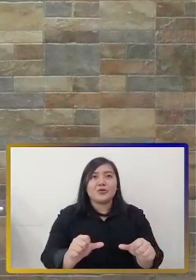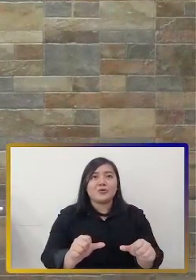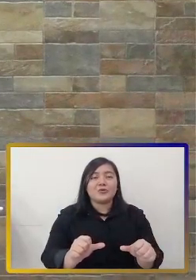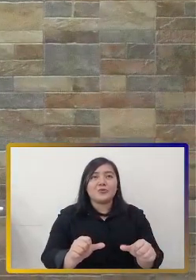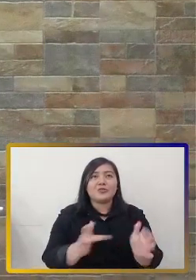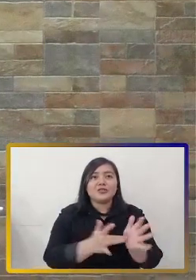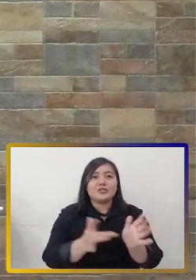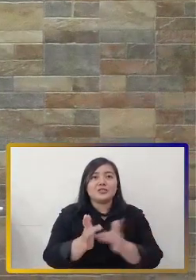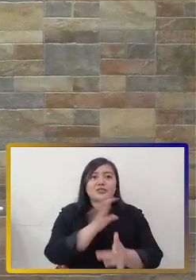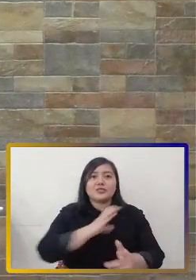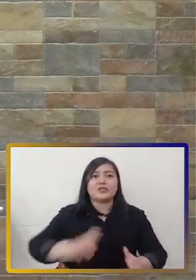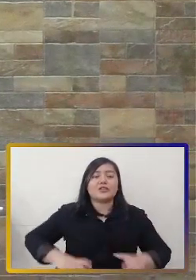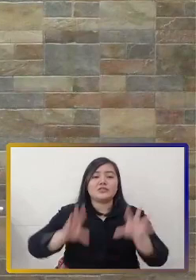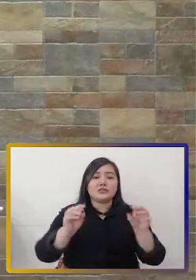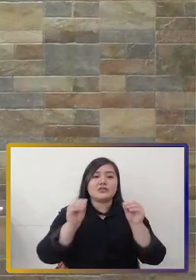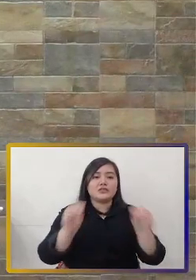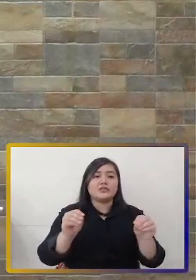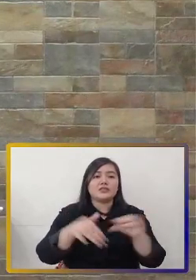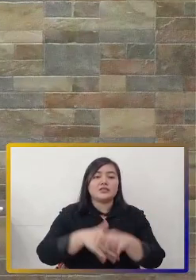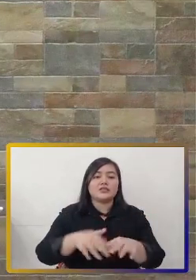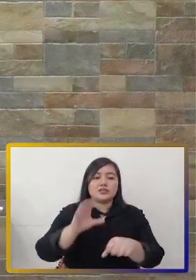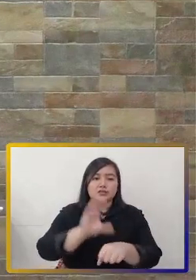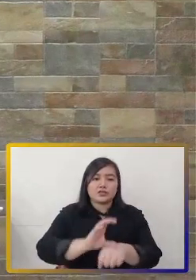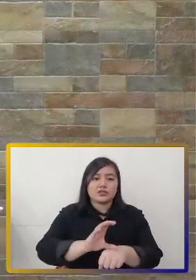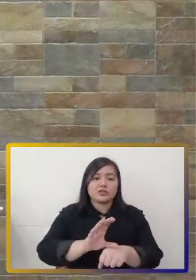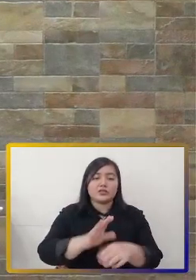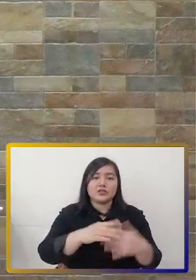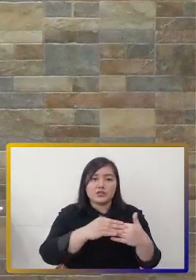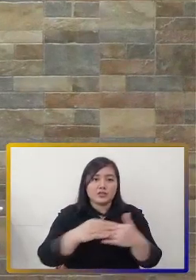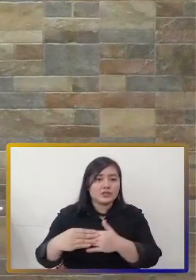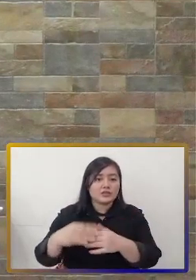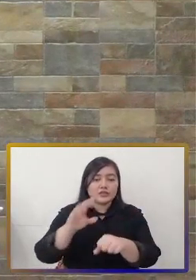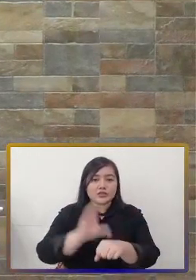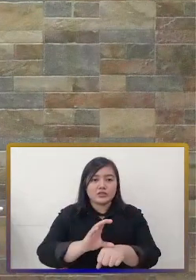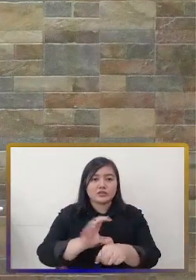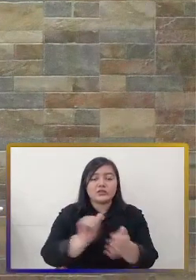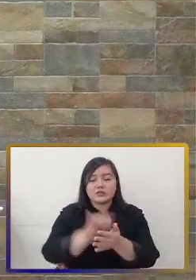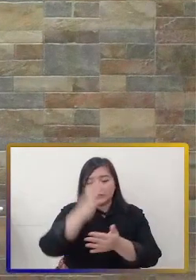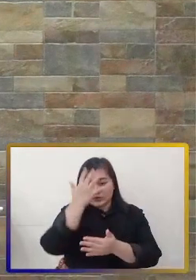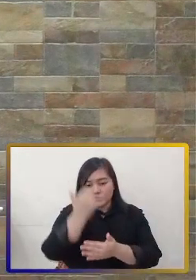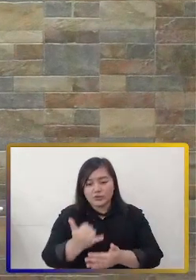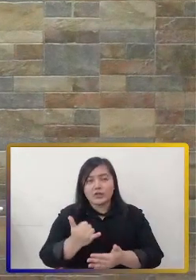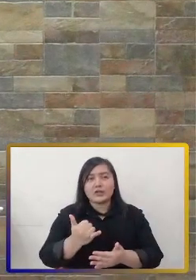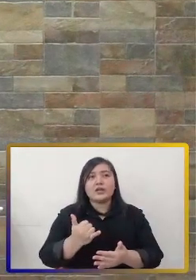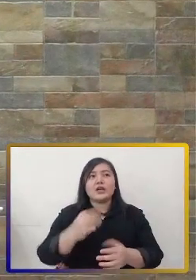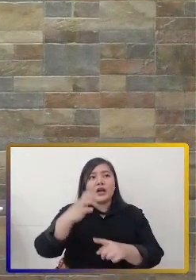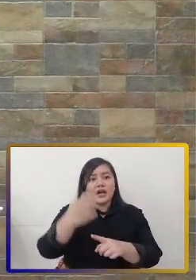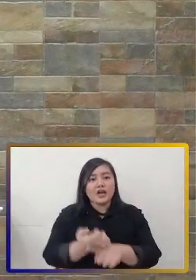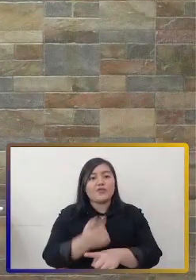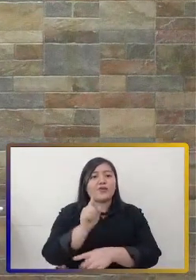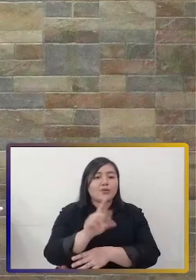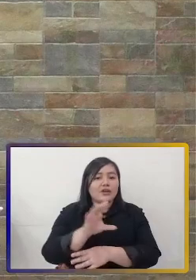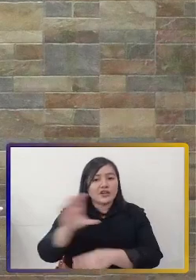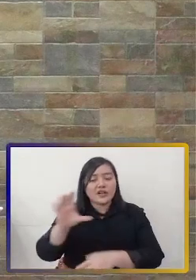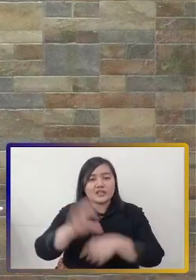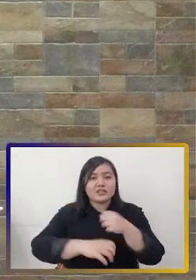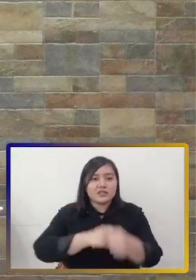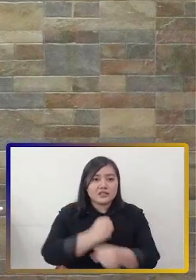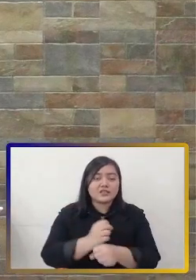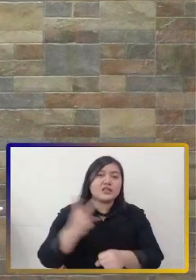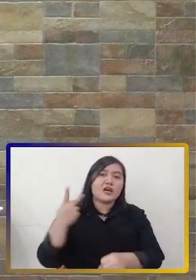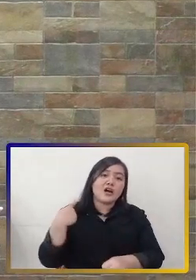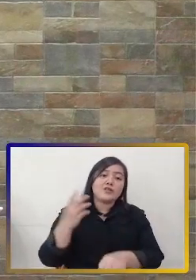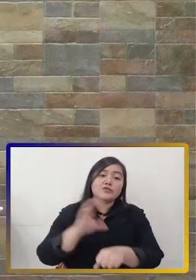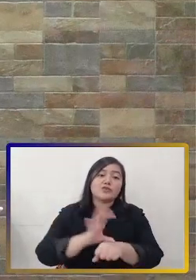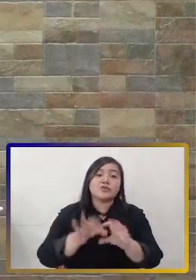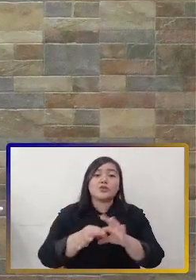Hesukristo, nangunguna ng simbahan. Kaya nga, kada century, masusumpungan ang simbahan ng Panginoong Hesukristo